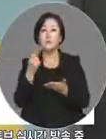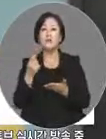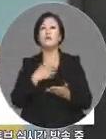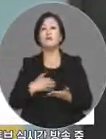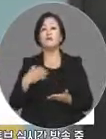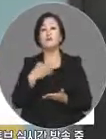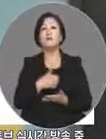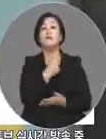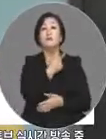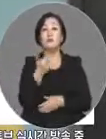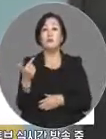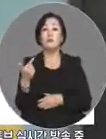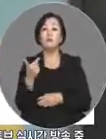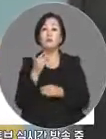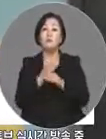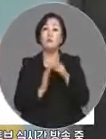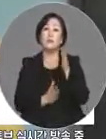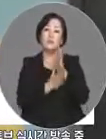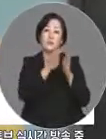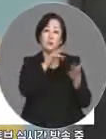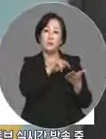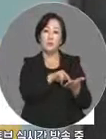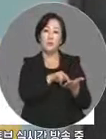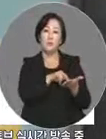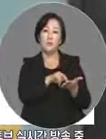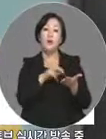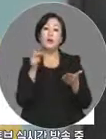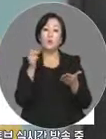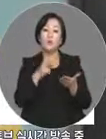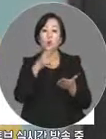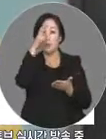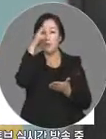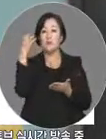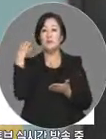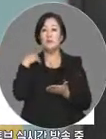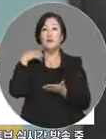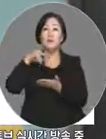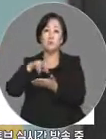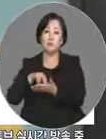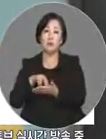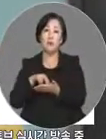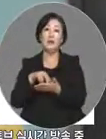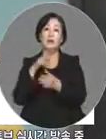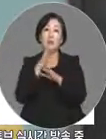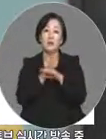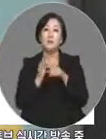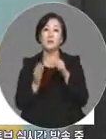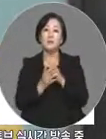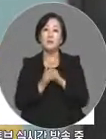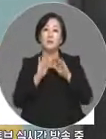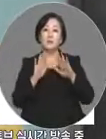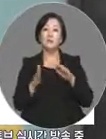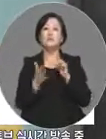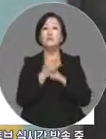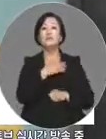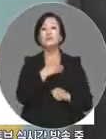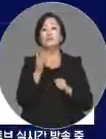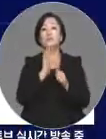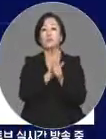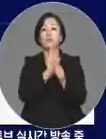그래서 저희 시 차원이나 또 우리 울산경찰청 차원에서도 저희들이 할 수 있는